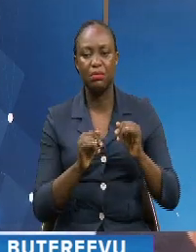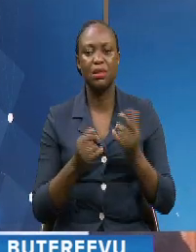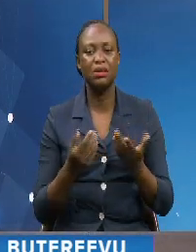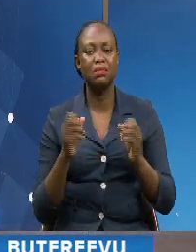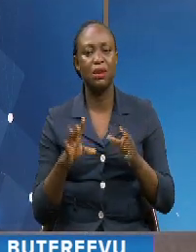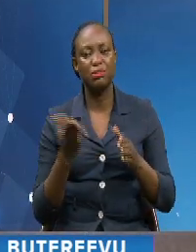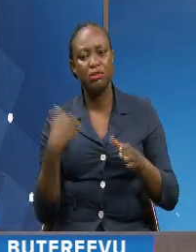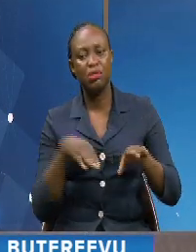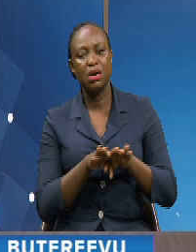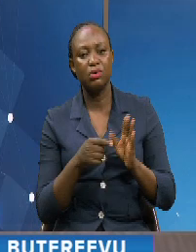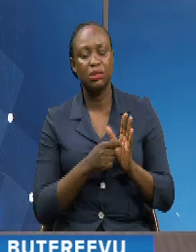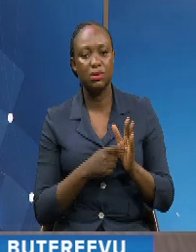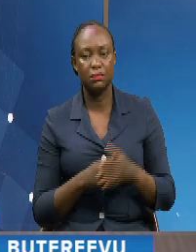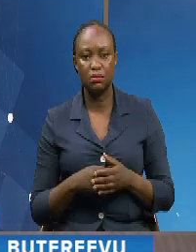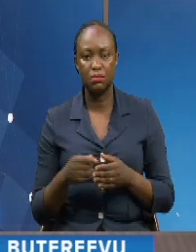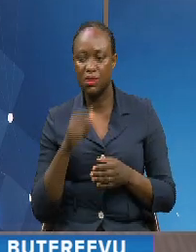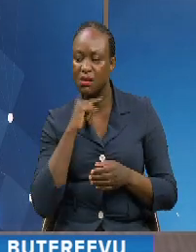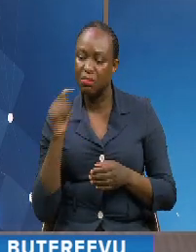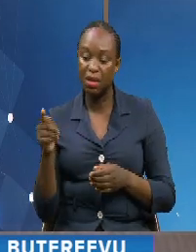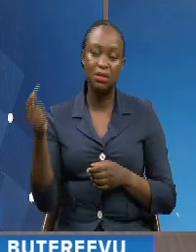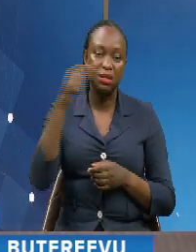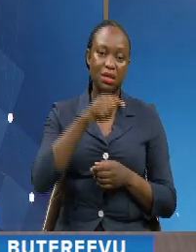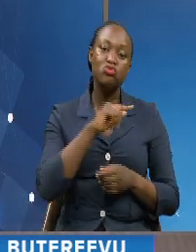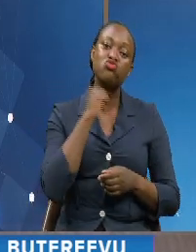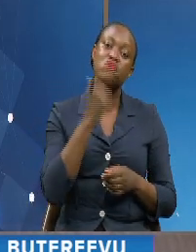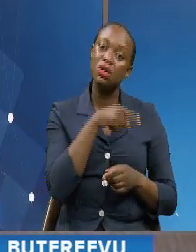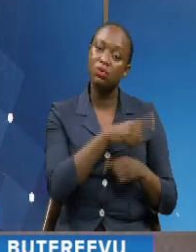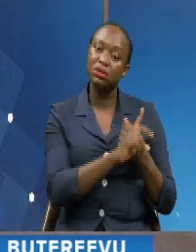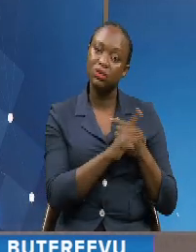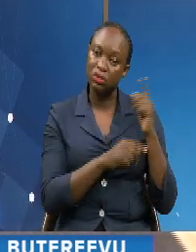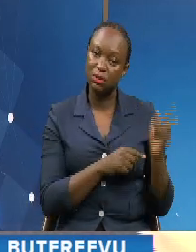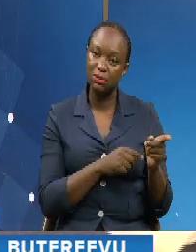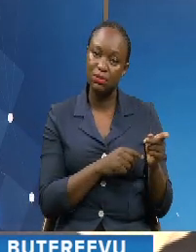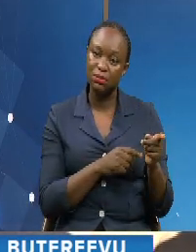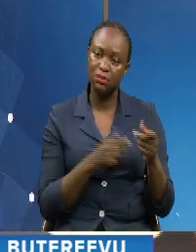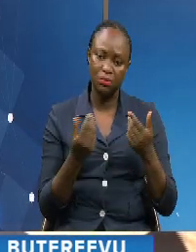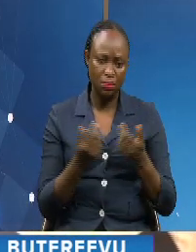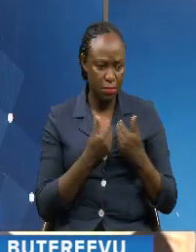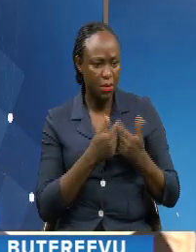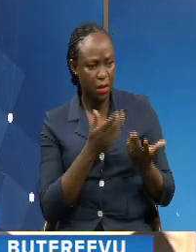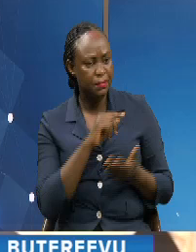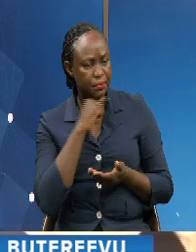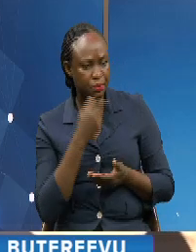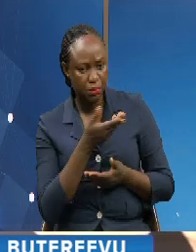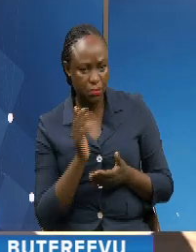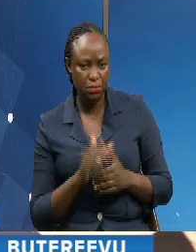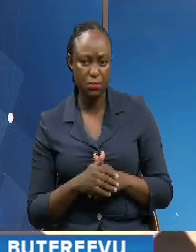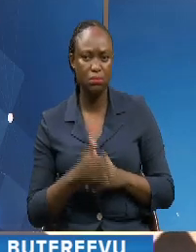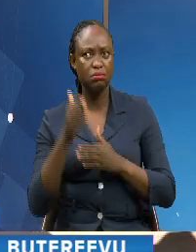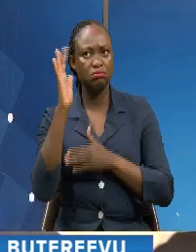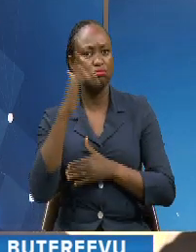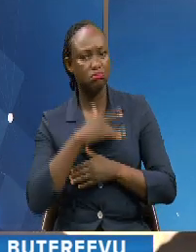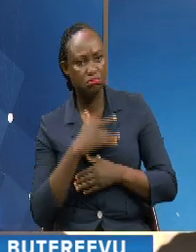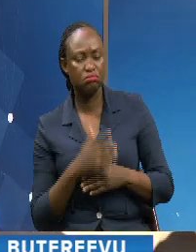baateesa. Yajja e Luweero n'atutegeeza abasumba Mukama yangambye